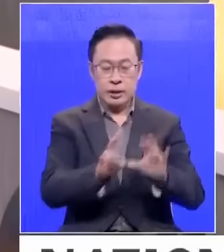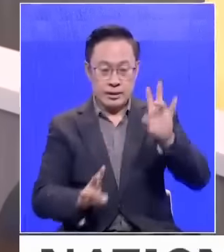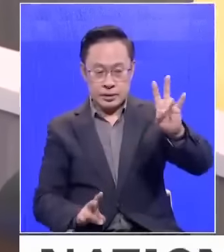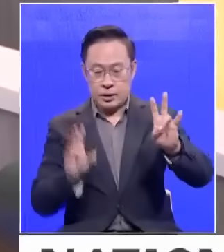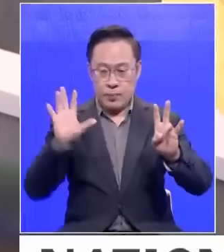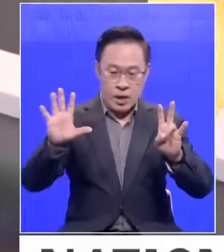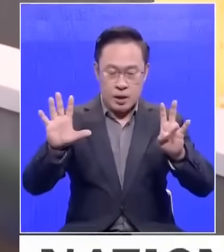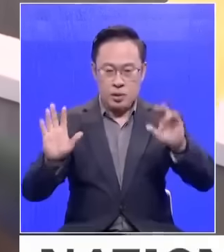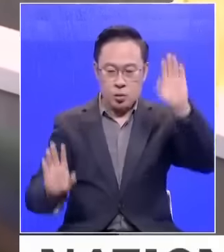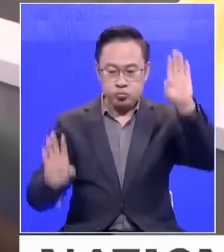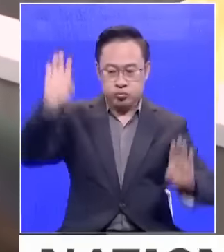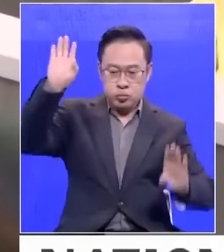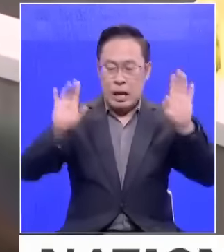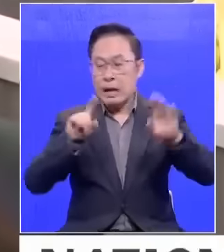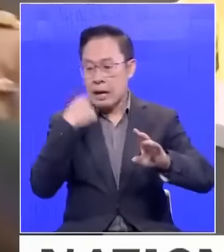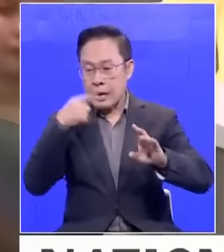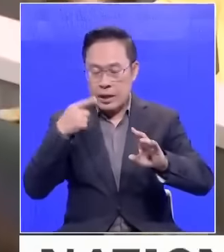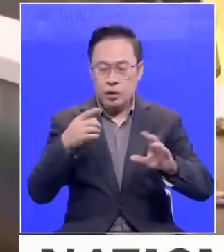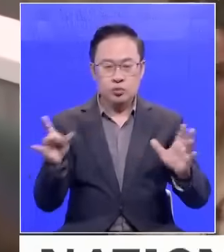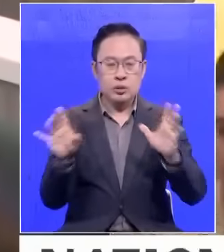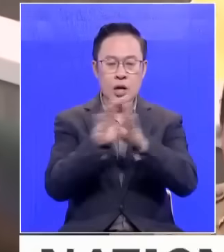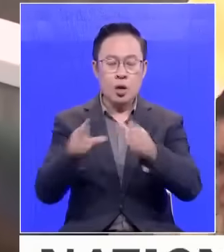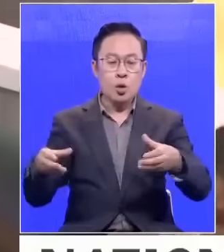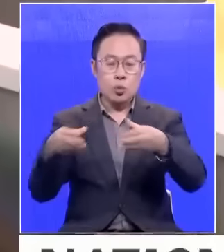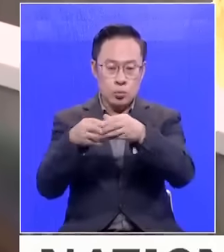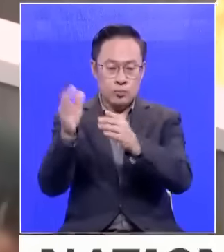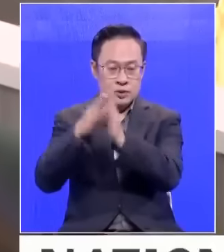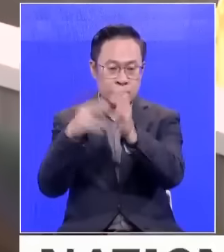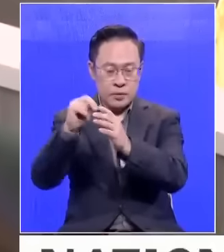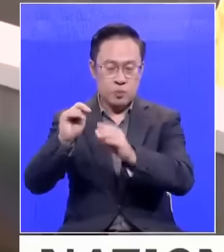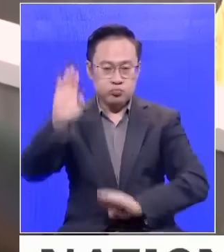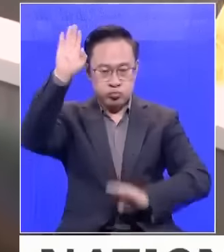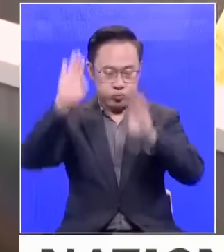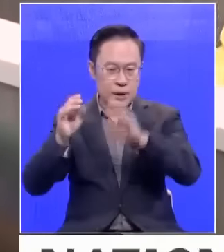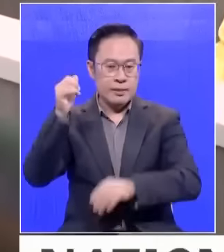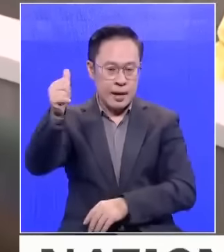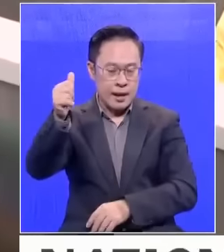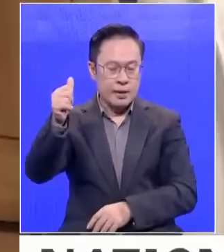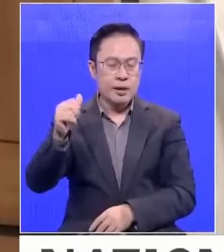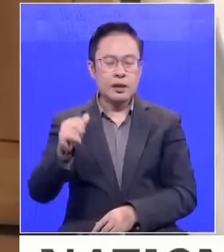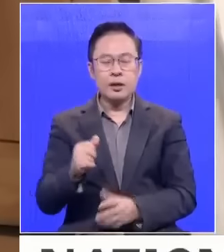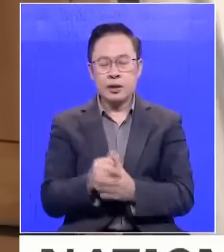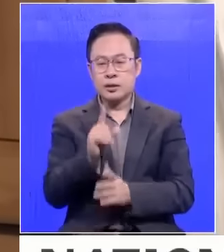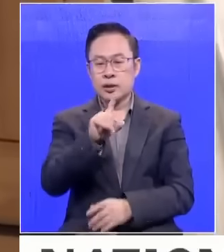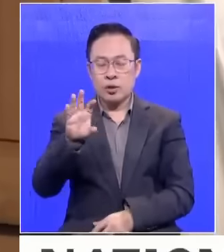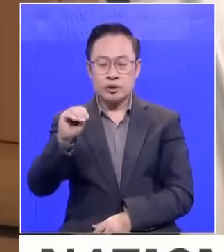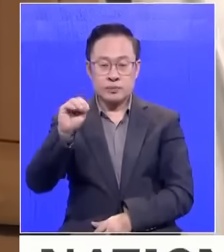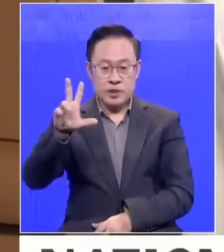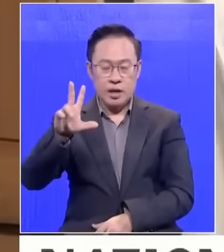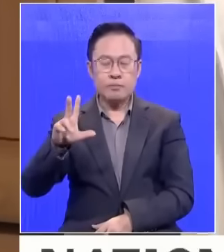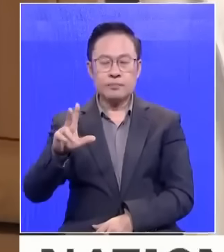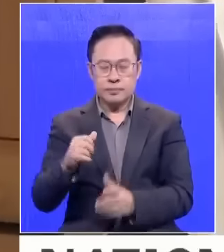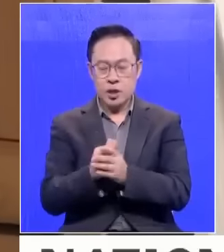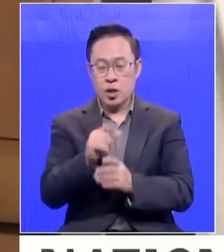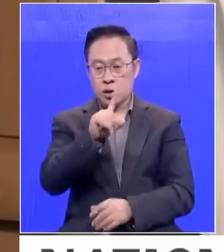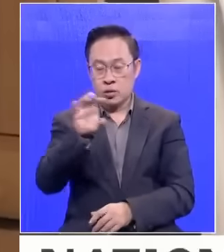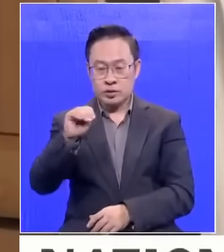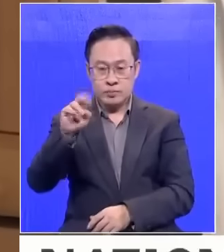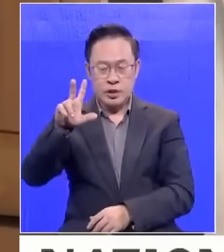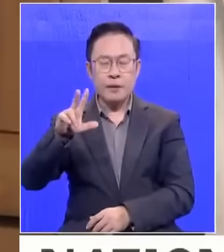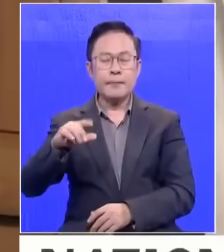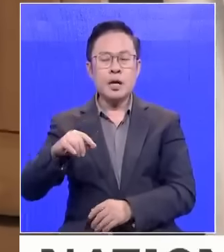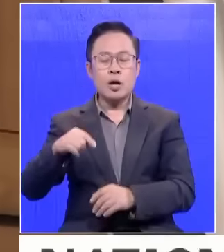พลังกันครั้งแรกนะครับโดยผลปรากฏว่าที่ประชุมครับมีมติเสียงข้างมาก143เสียงต่อ54เสียงงดออกเสียง3เสียงให้